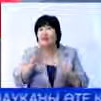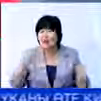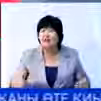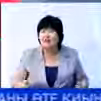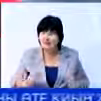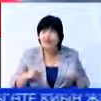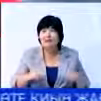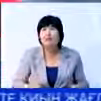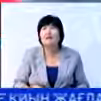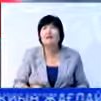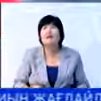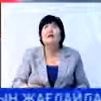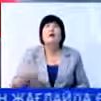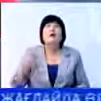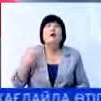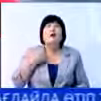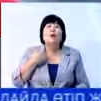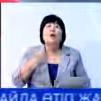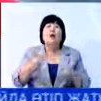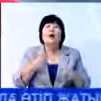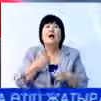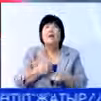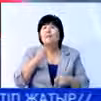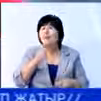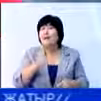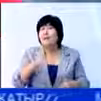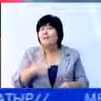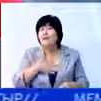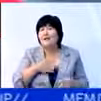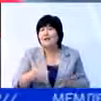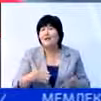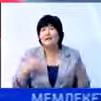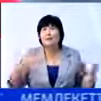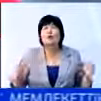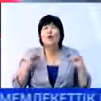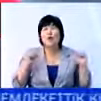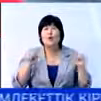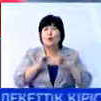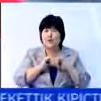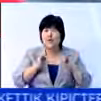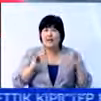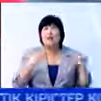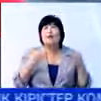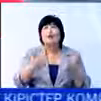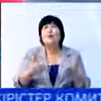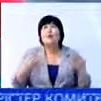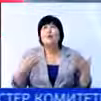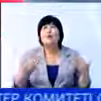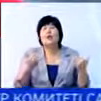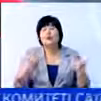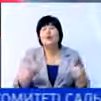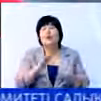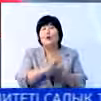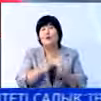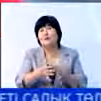салды. Қызылорда әкімшіліктерге мың рахмет. Соншалық спортты дамытып, соншалық соған ұстауға